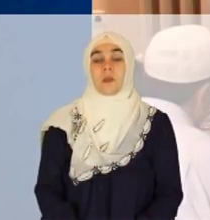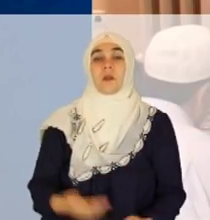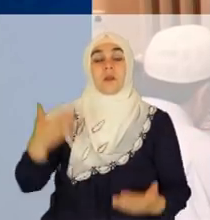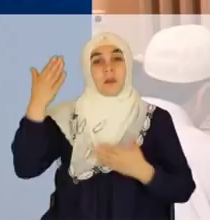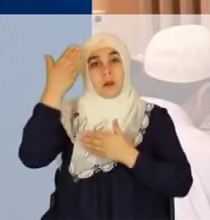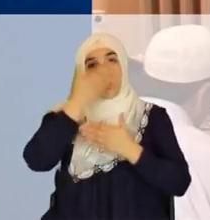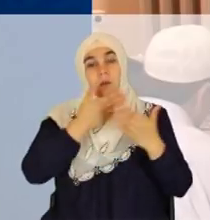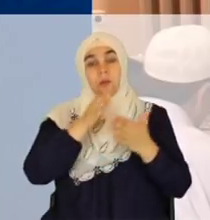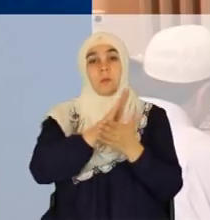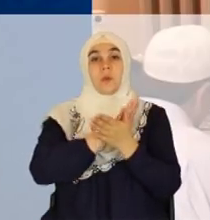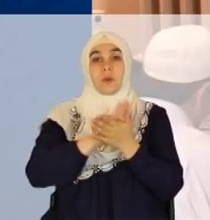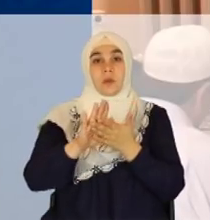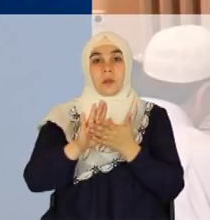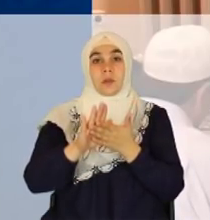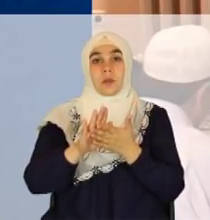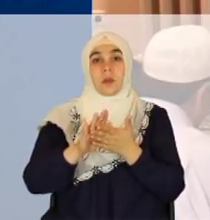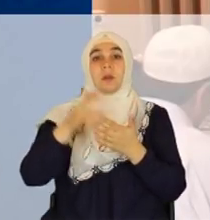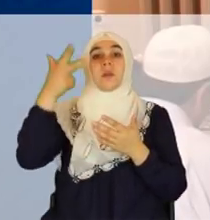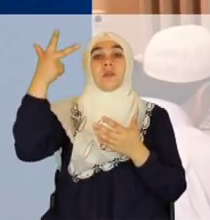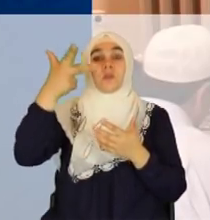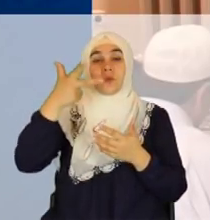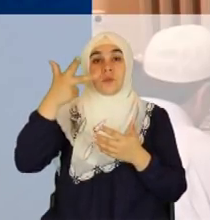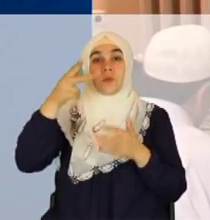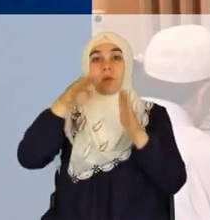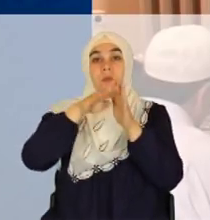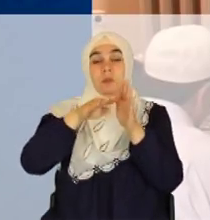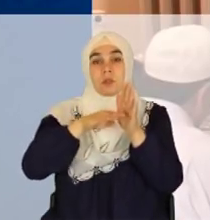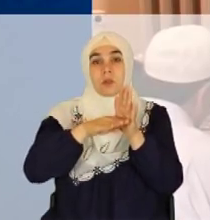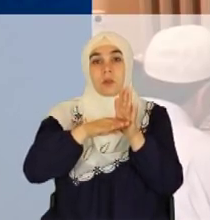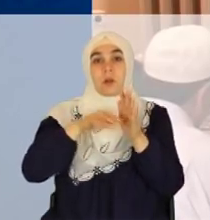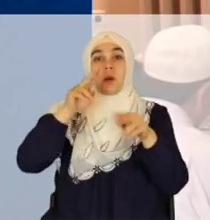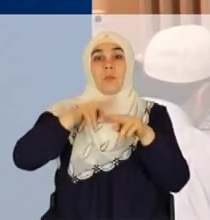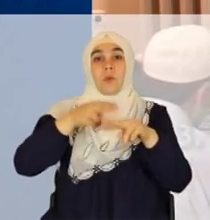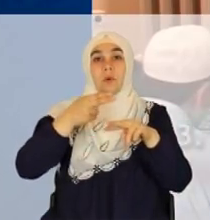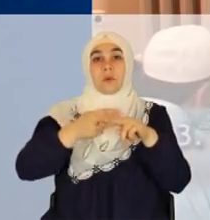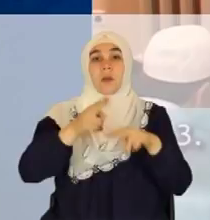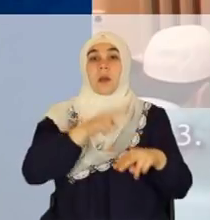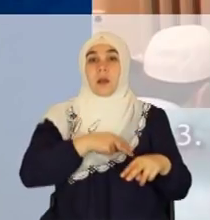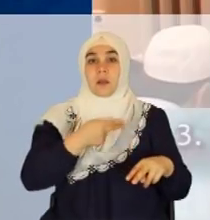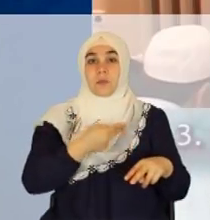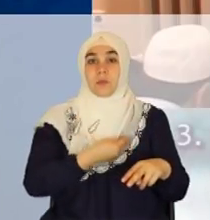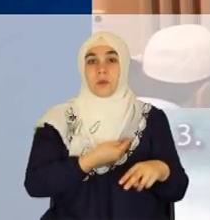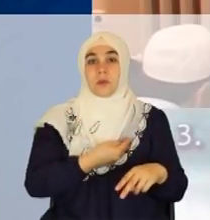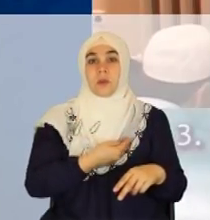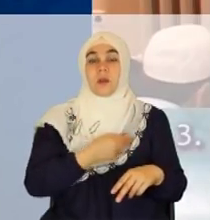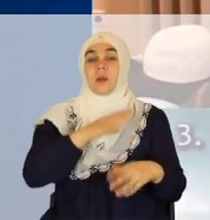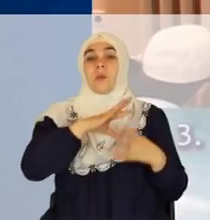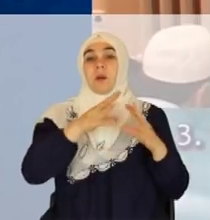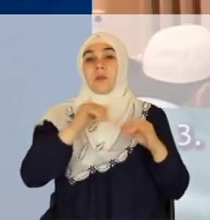Tahoratni, poklikni keyingi uchinchi bosqichi bu qalbni